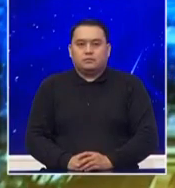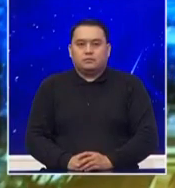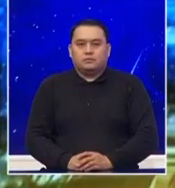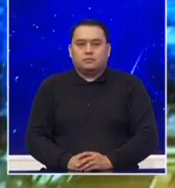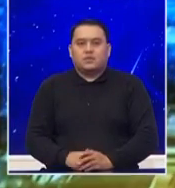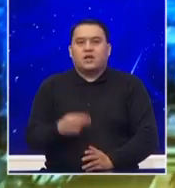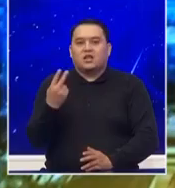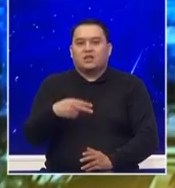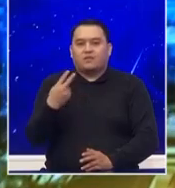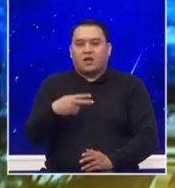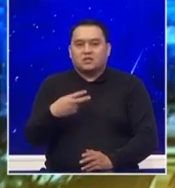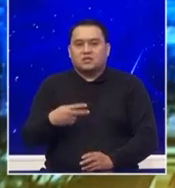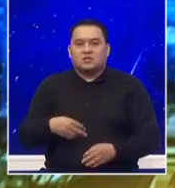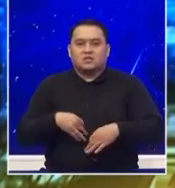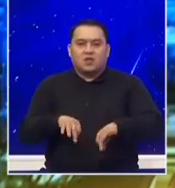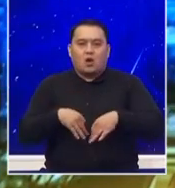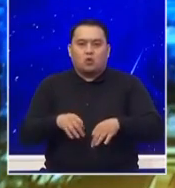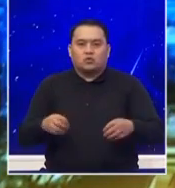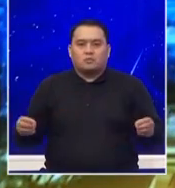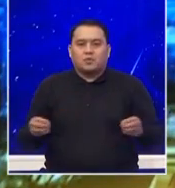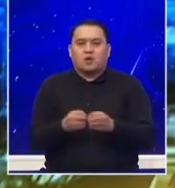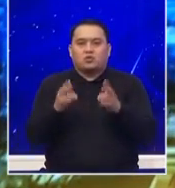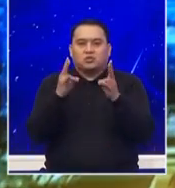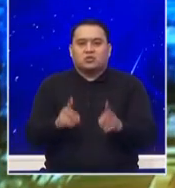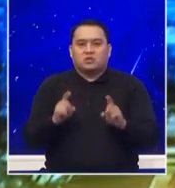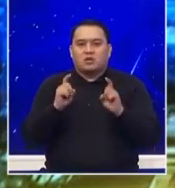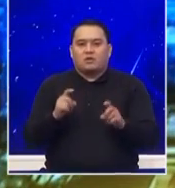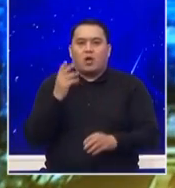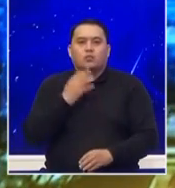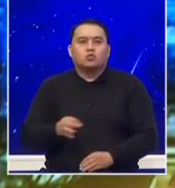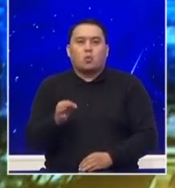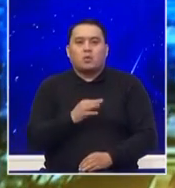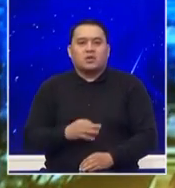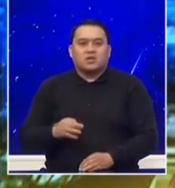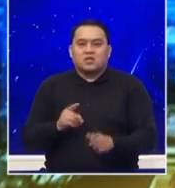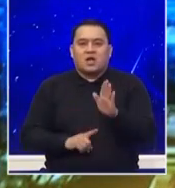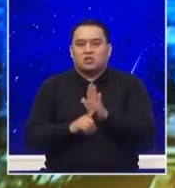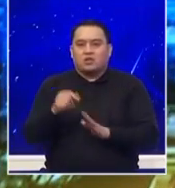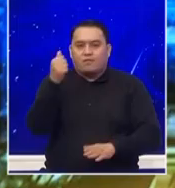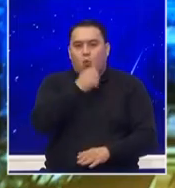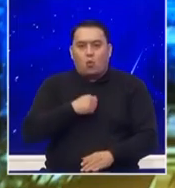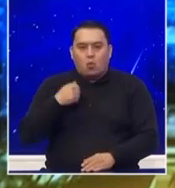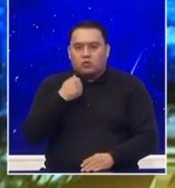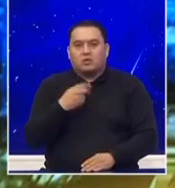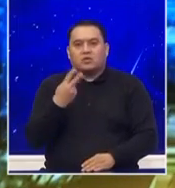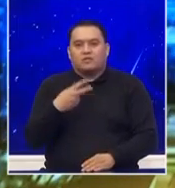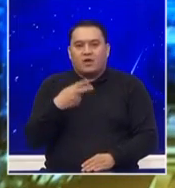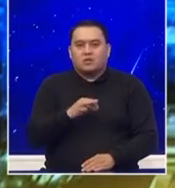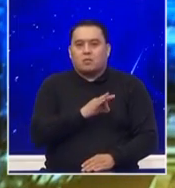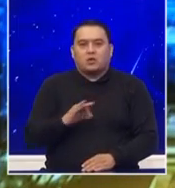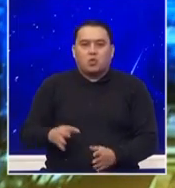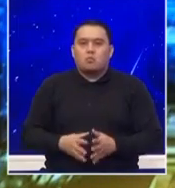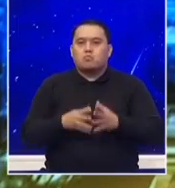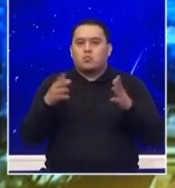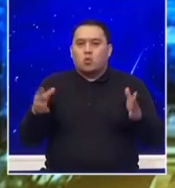Свыше 20 дорожно-транспортных происшествий с пострадавшими зарегистрировано в Алматинской области с начала текущего года. Это на 20%